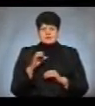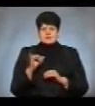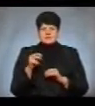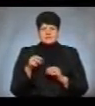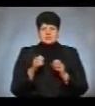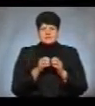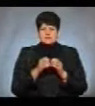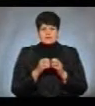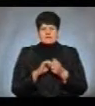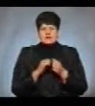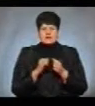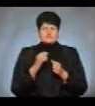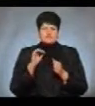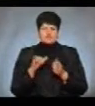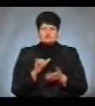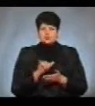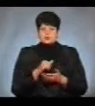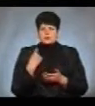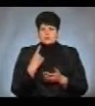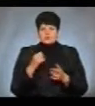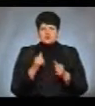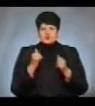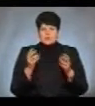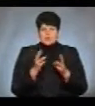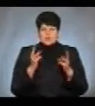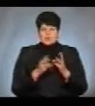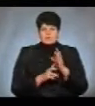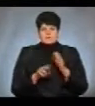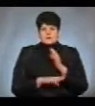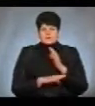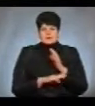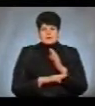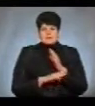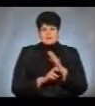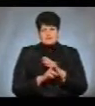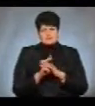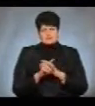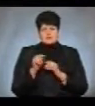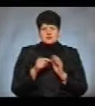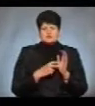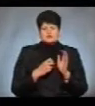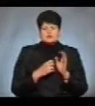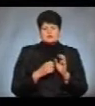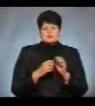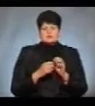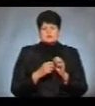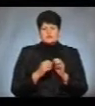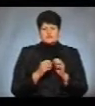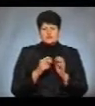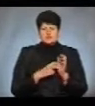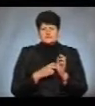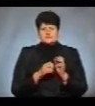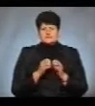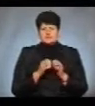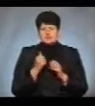селі Кам'яне на Сумщині згорів дерев'яний храм, зведений у 1870 році. Червень 2010-го у